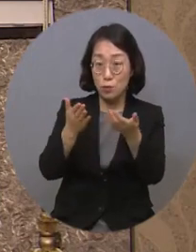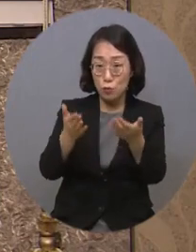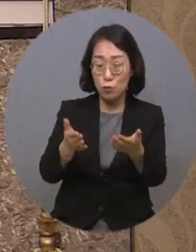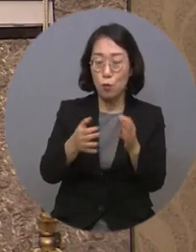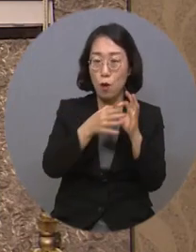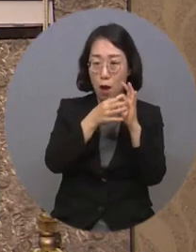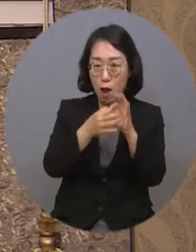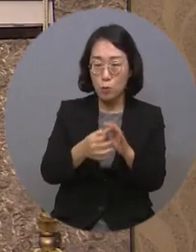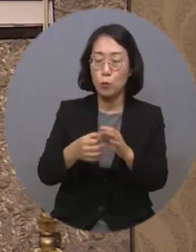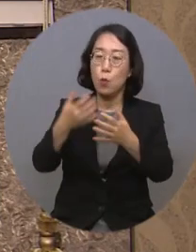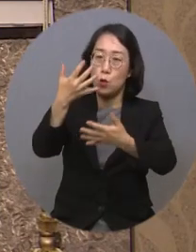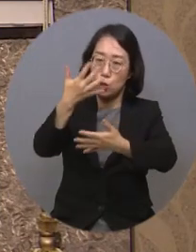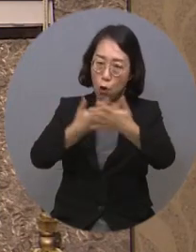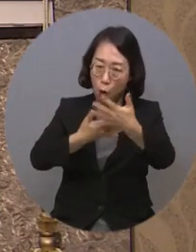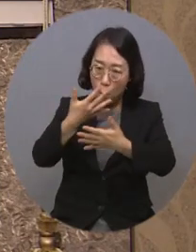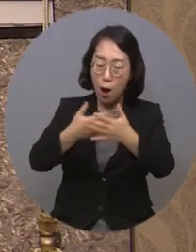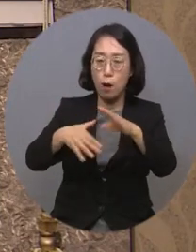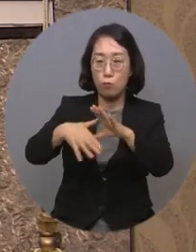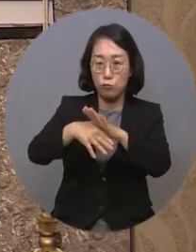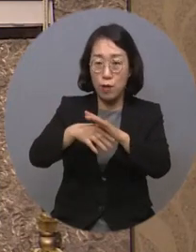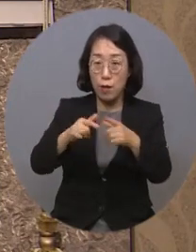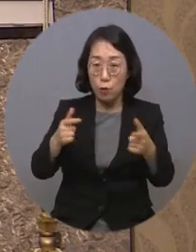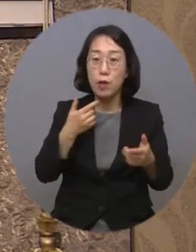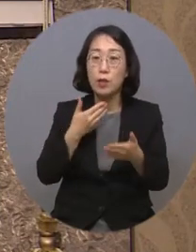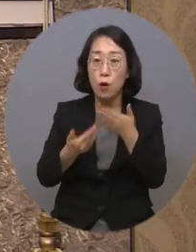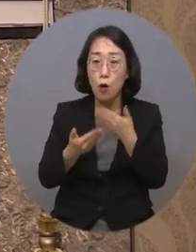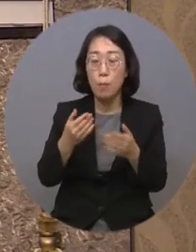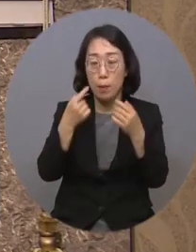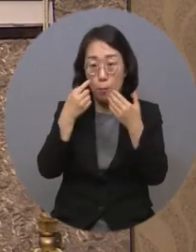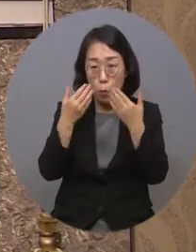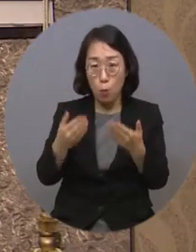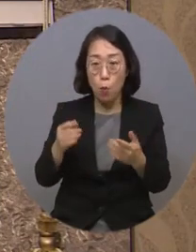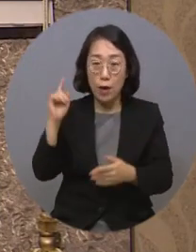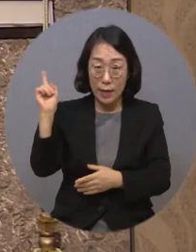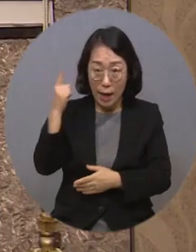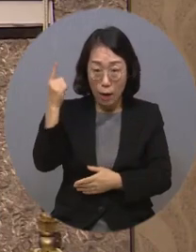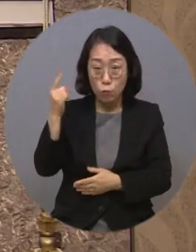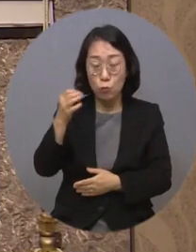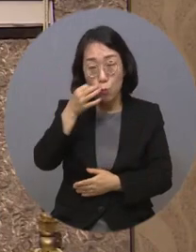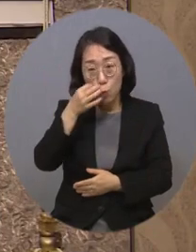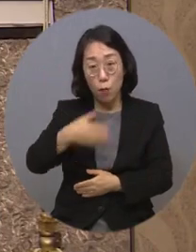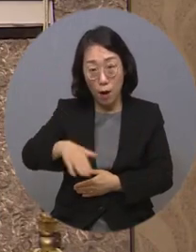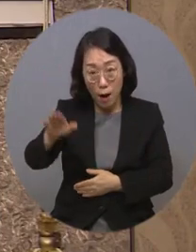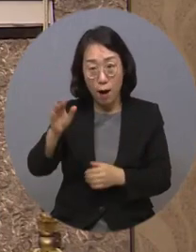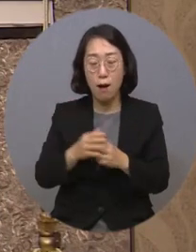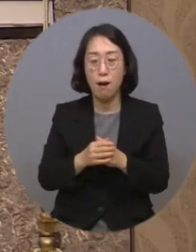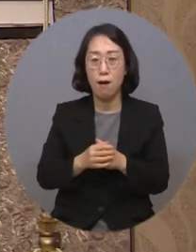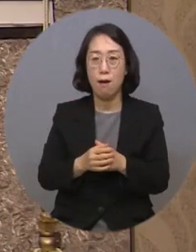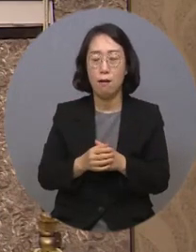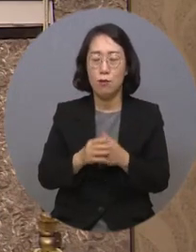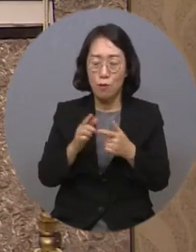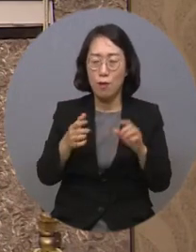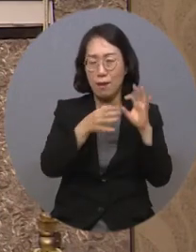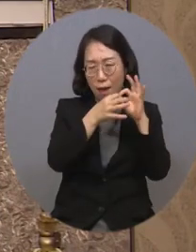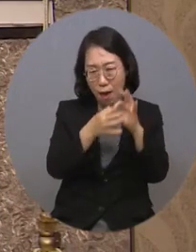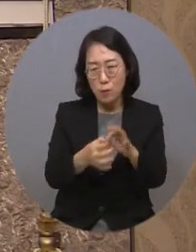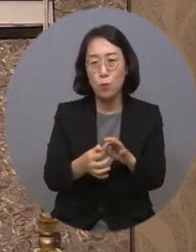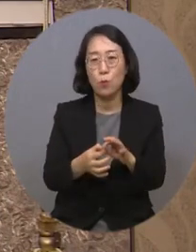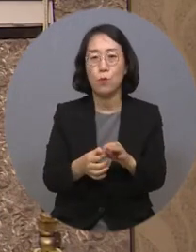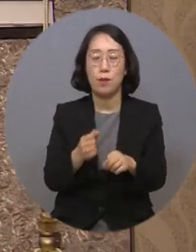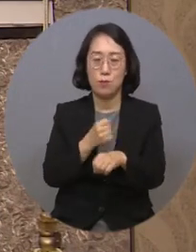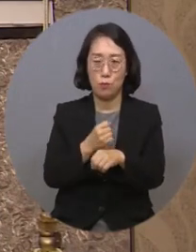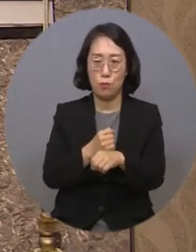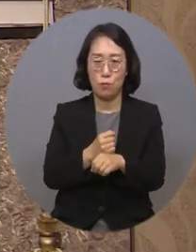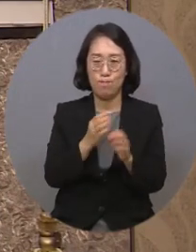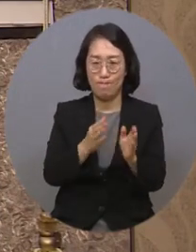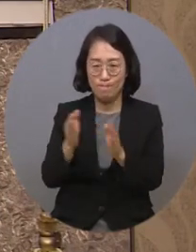계속 영화라든지 문화 누림 서비스 야구장도 가고 영화도 보러 다니고 공연도 보러 이런 것들을 계속적으로 해왔어요. 그러다 보니까